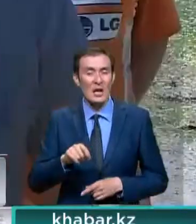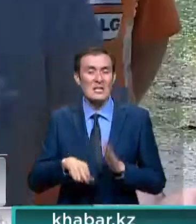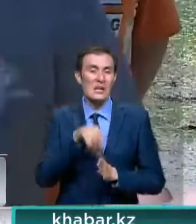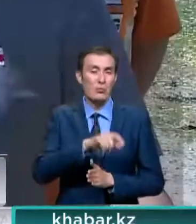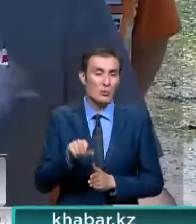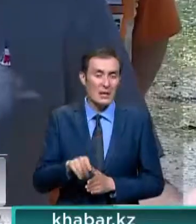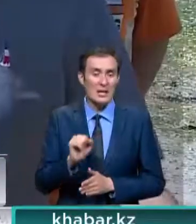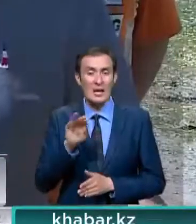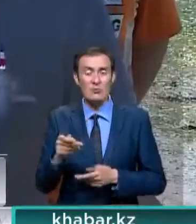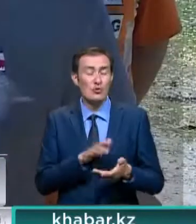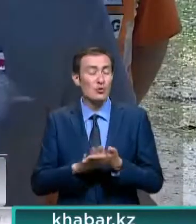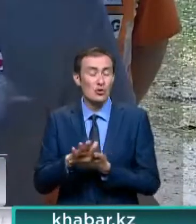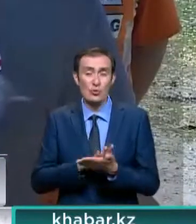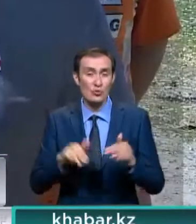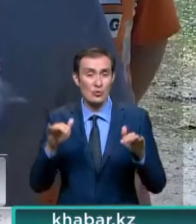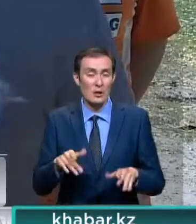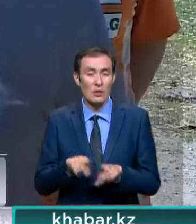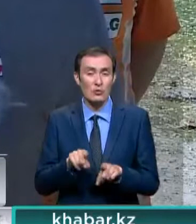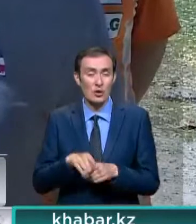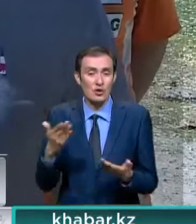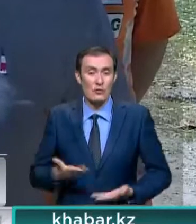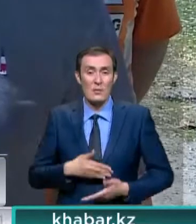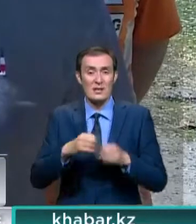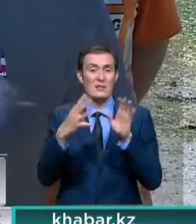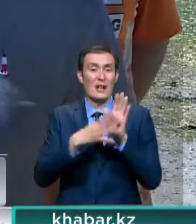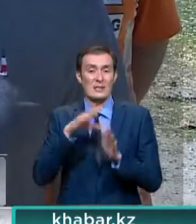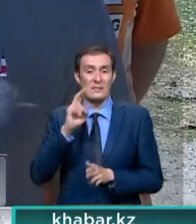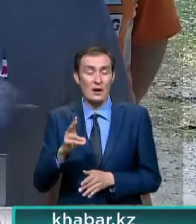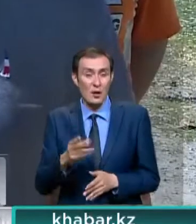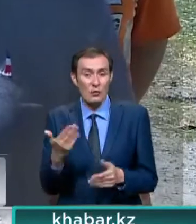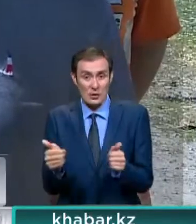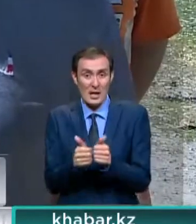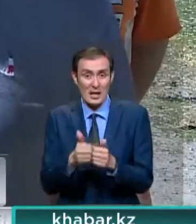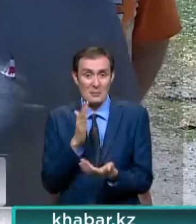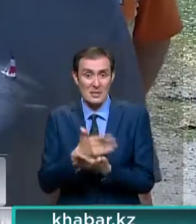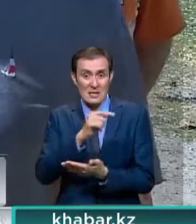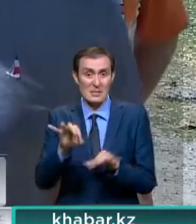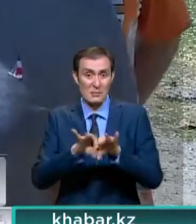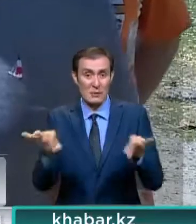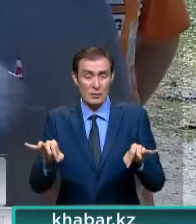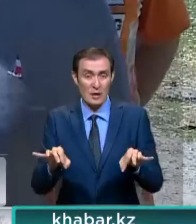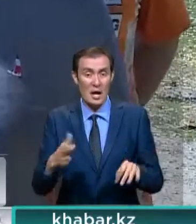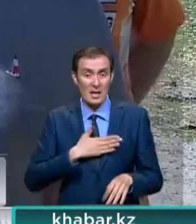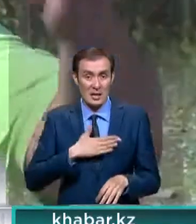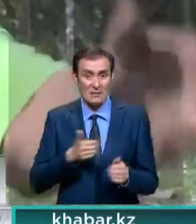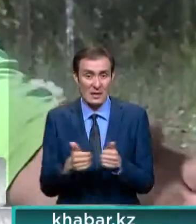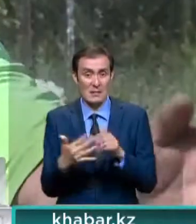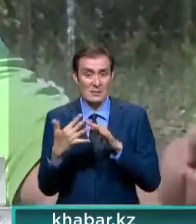но его никто не решает. Мы живем будто в 19 веке. Вот же газопровод проходит буквально в километре от нашего